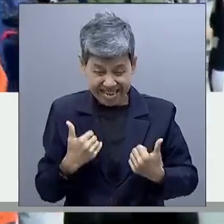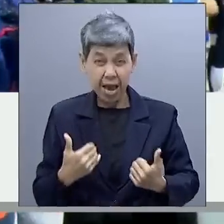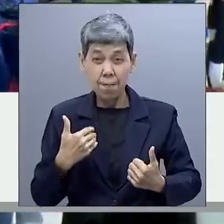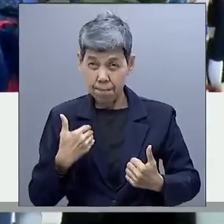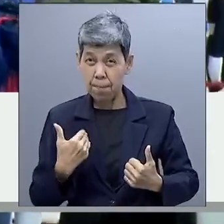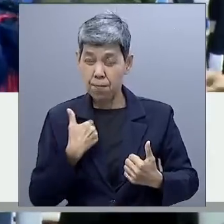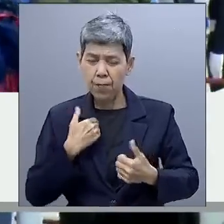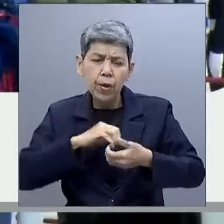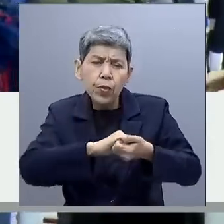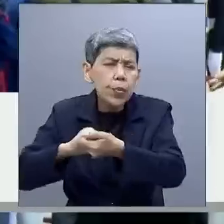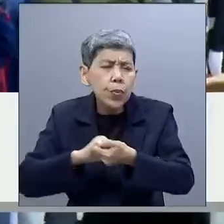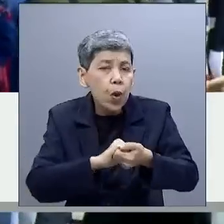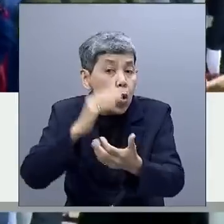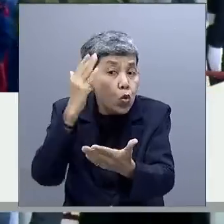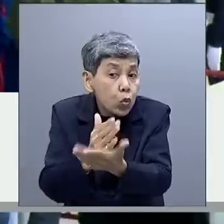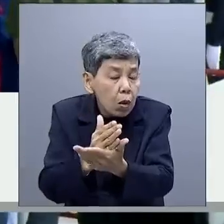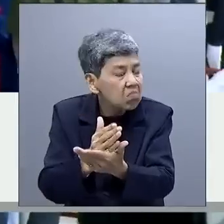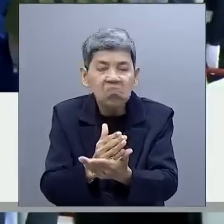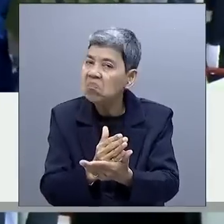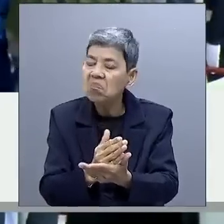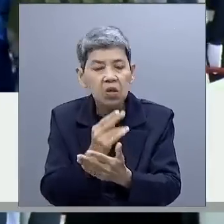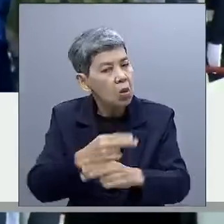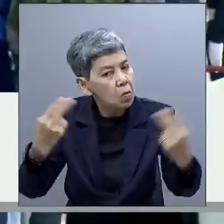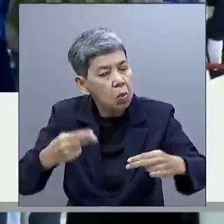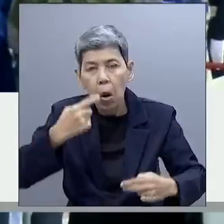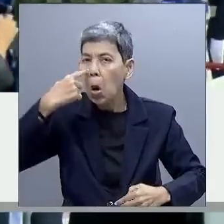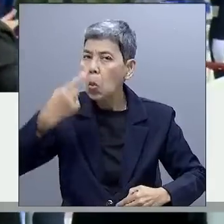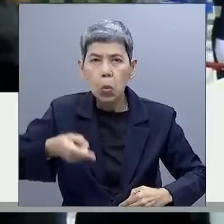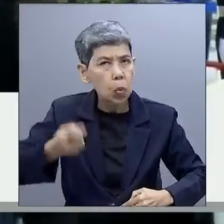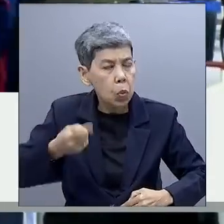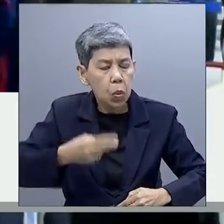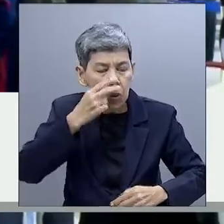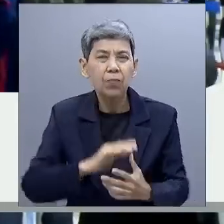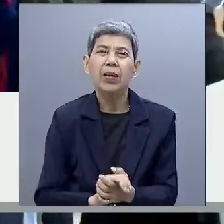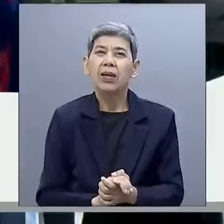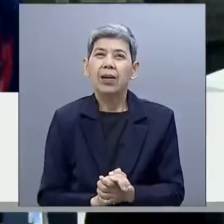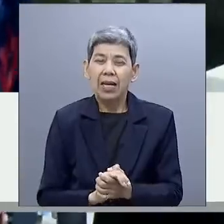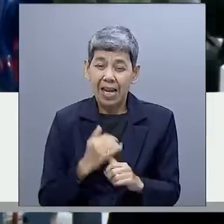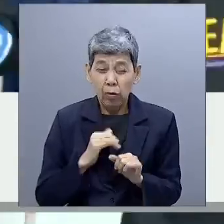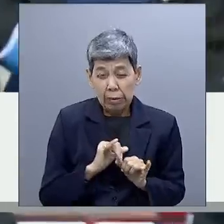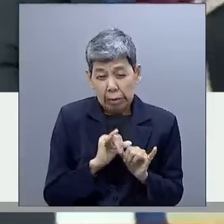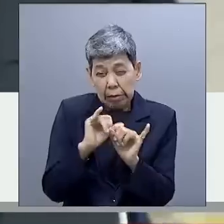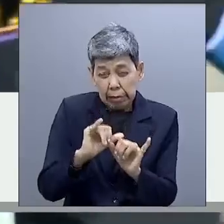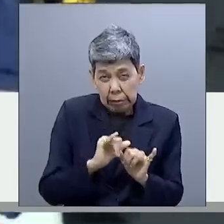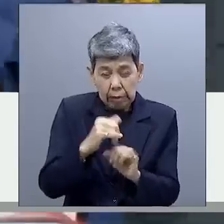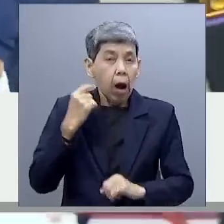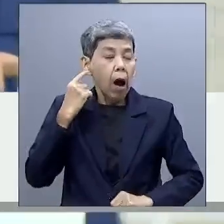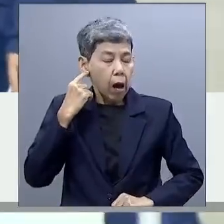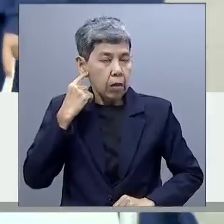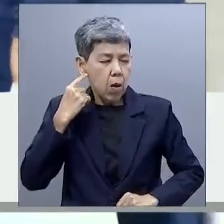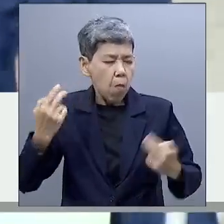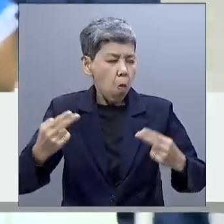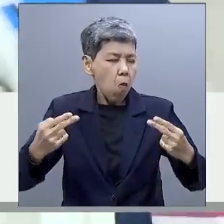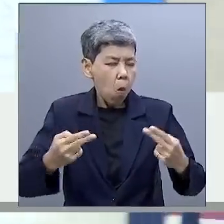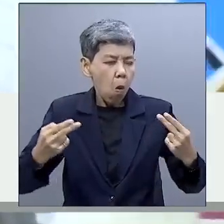พันธสัญญาในการหยุดยิงแต่ก็ไม่มีทีท่าว่าจะมีการหยุดยิงตลอดเส้นทางอพยพพวกเขาบอกว่าได้ยินเสียงการสู้